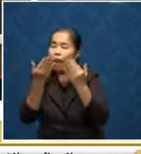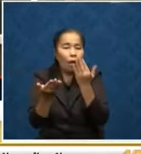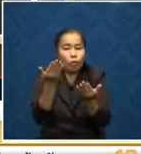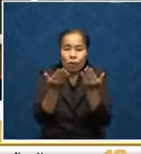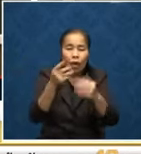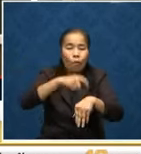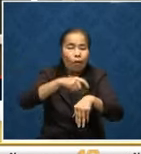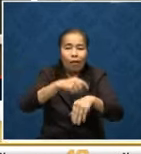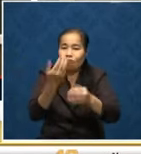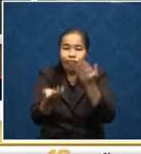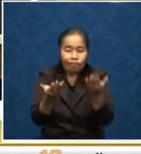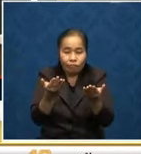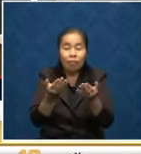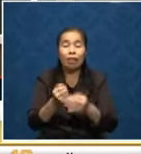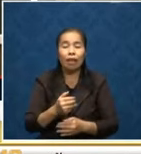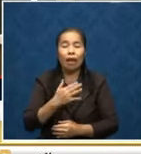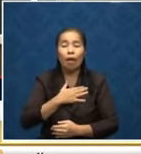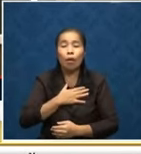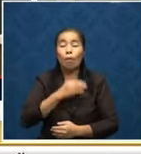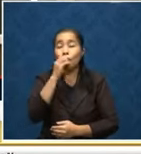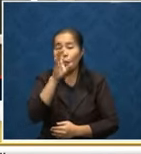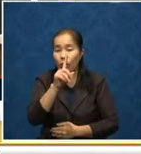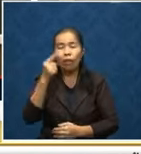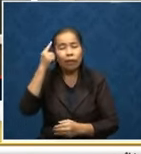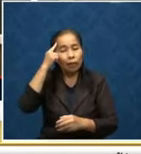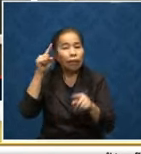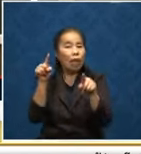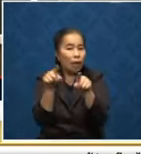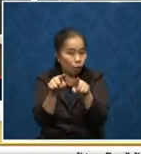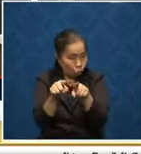งผมเรียนอย่างนี้ท่านประธานครับผมเห็นด้วยกับ